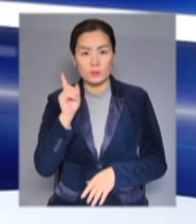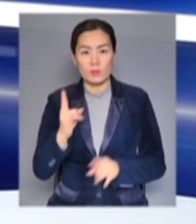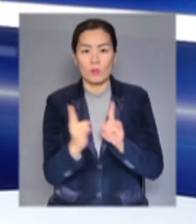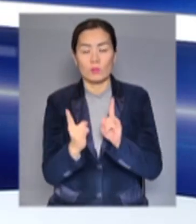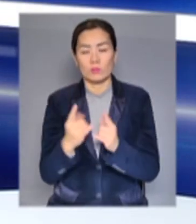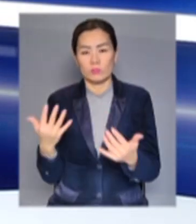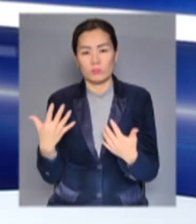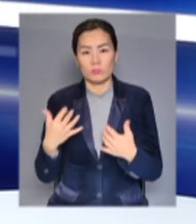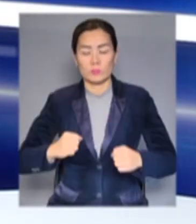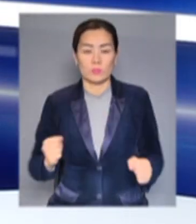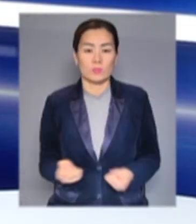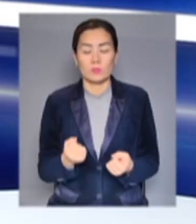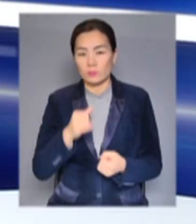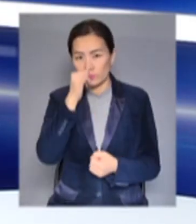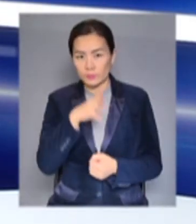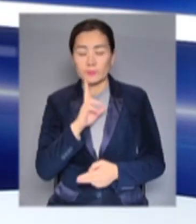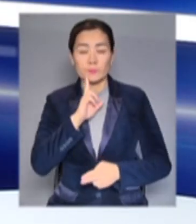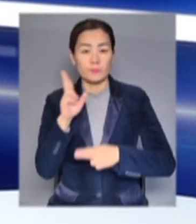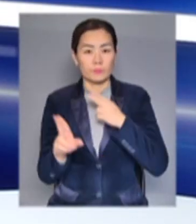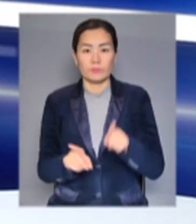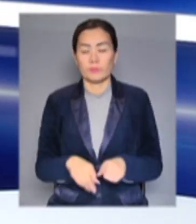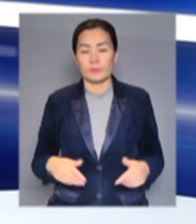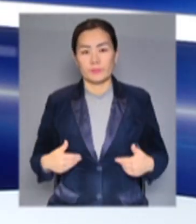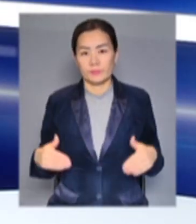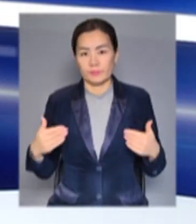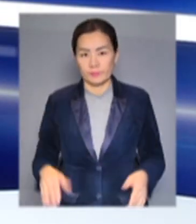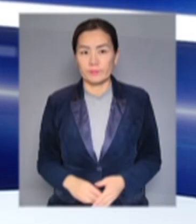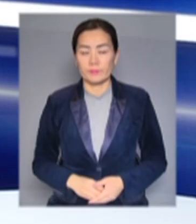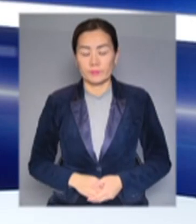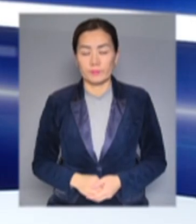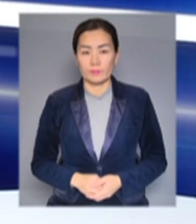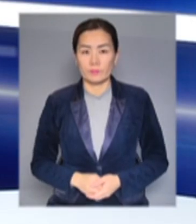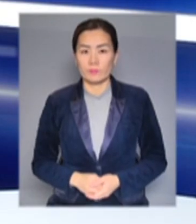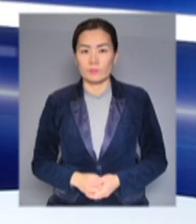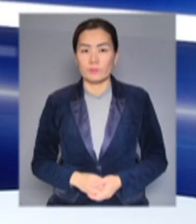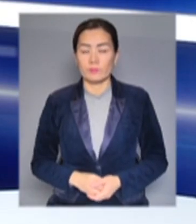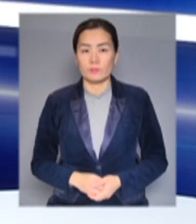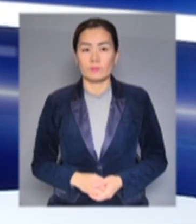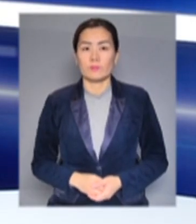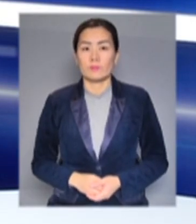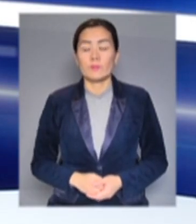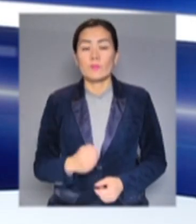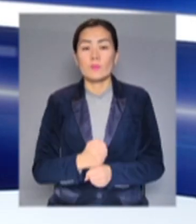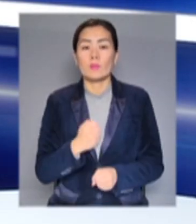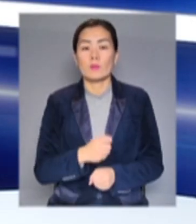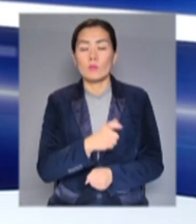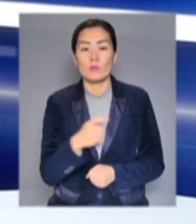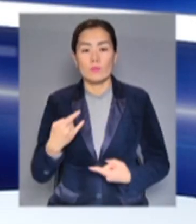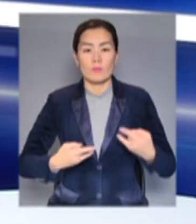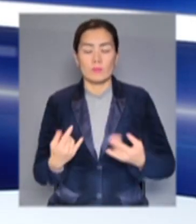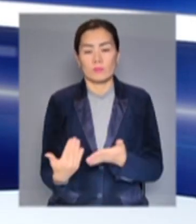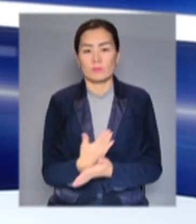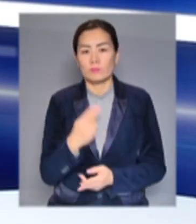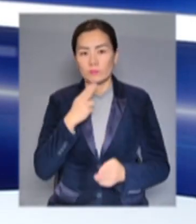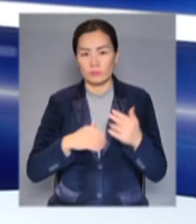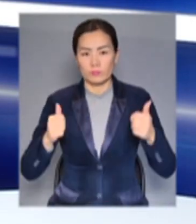терезеден ызғар соғады. Бұқара мәселені айтып жауаптыларға барғанымен олар әдеттегі жаттанды сөздермен шығарып салатын көрінеді. Амалдары тосылған қараша мәселенің